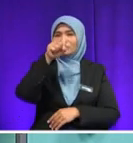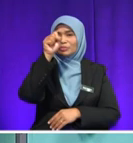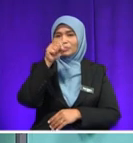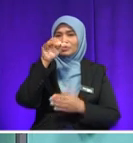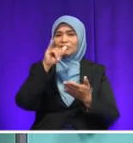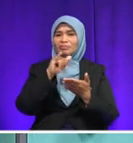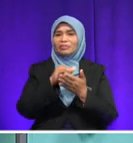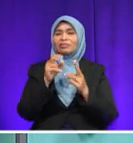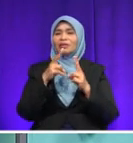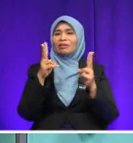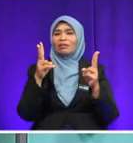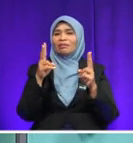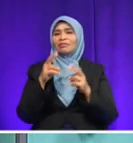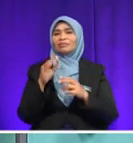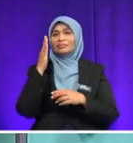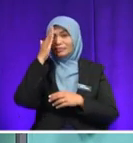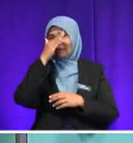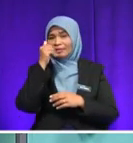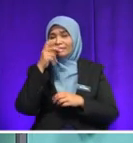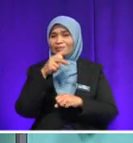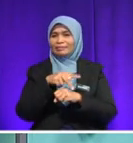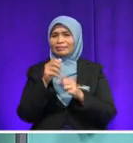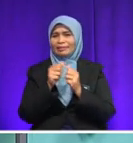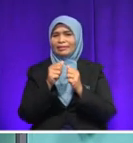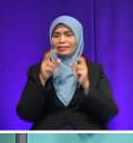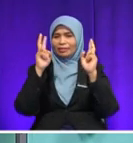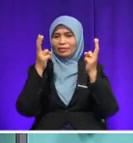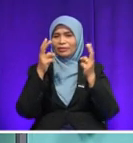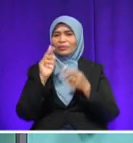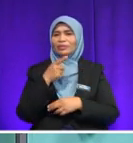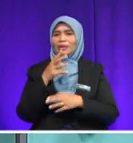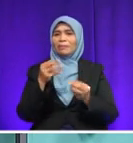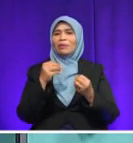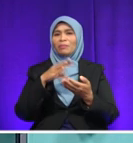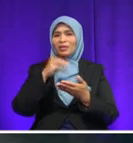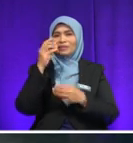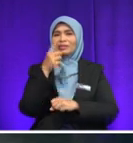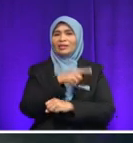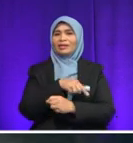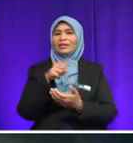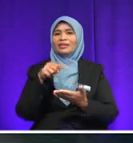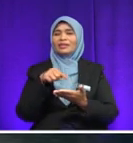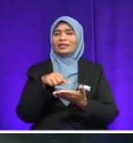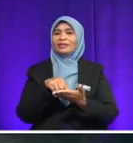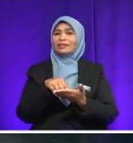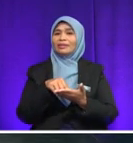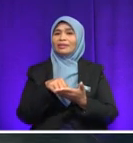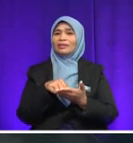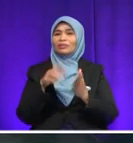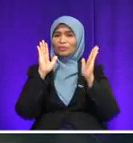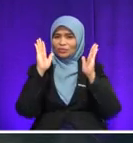dengan tajuk yang kita belajar pada hari ini apa itu tadi iya kita tidak belajar tentang